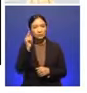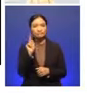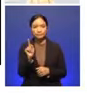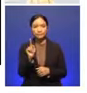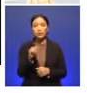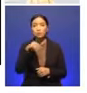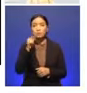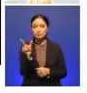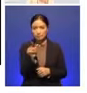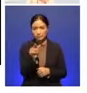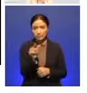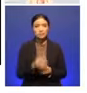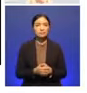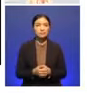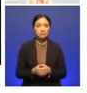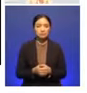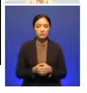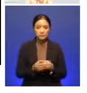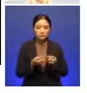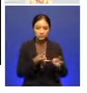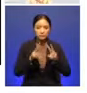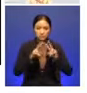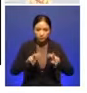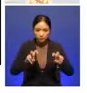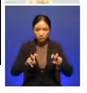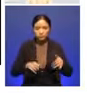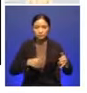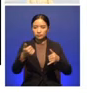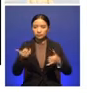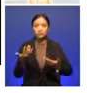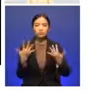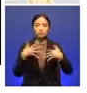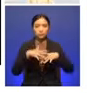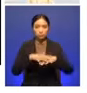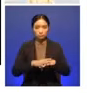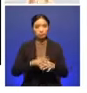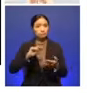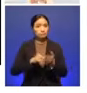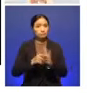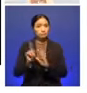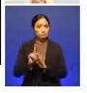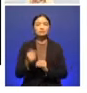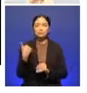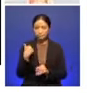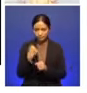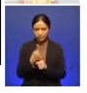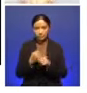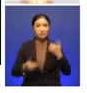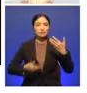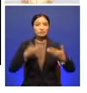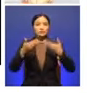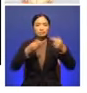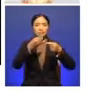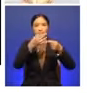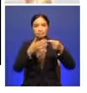ะคะว่าเราใช้วิธีวิจัยเชิงปฏิบัติการแบบมีส่วนร่วมซึ่งหมายความว่าอะไรเรามีกิจกรรมที่หลากหล